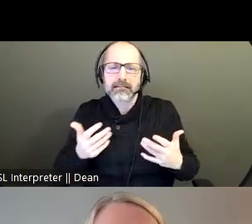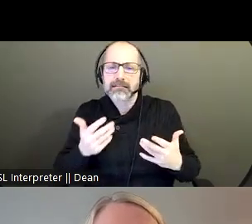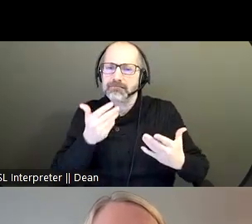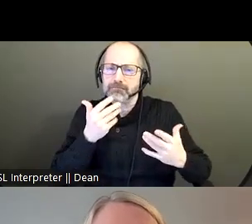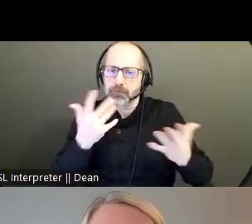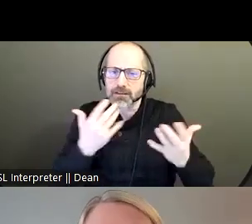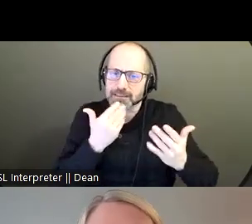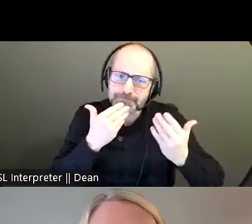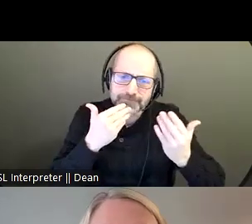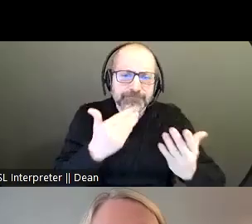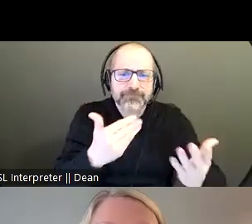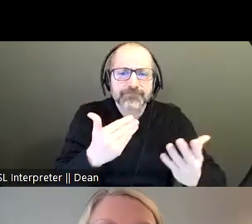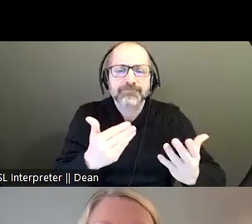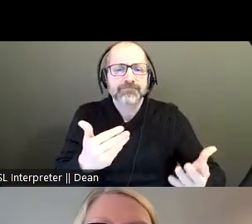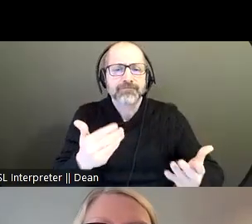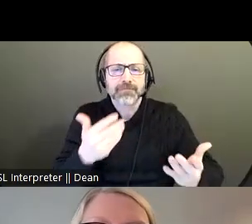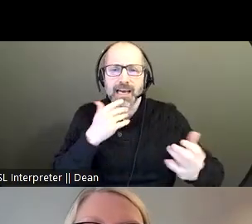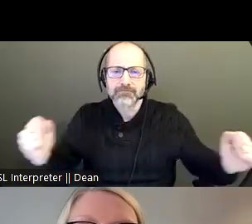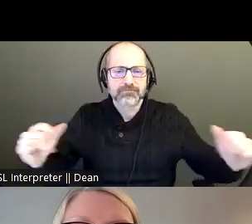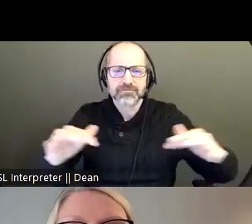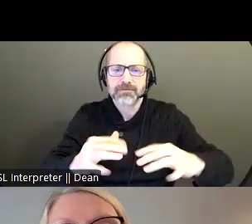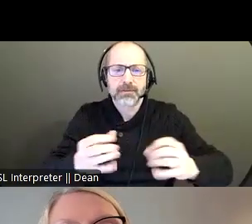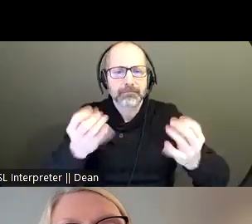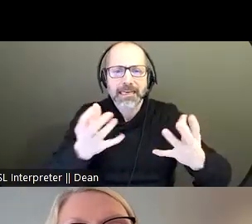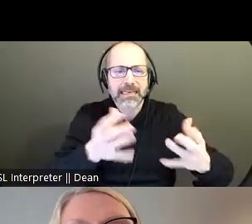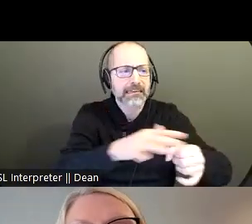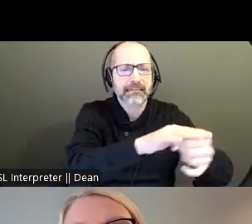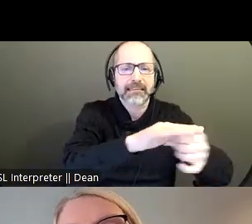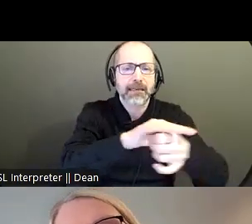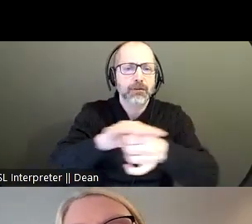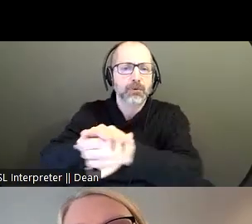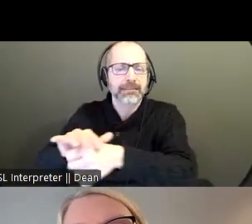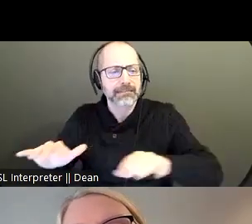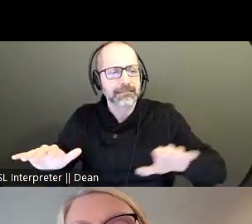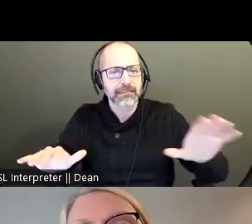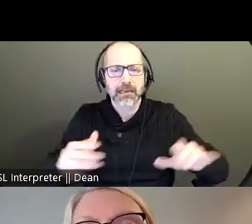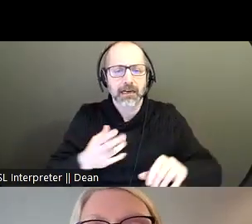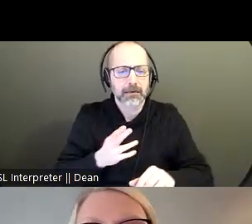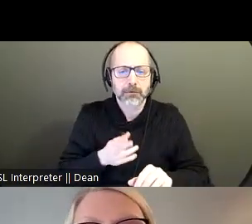bon, ça a déjà été fait, mais je vais donc exprimer ma gratitude